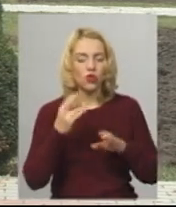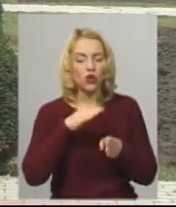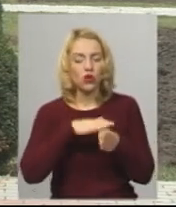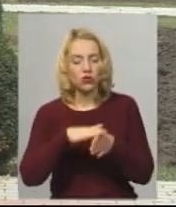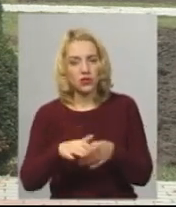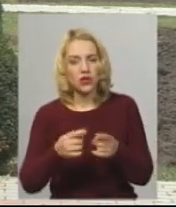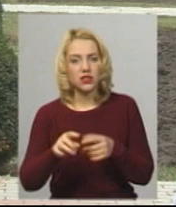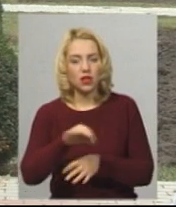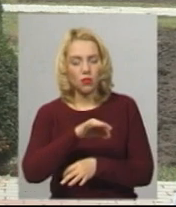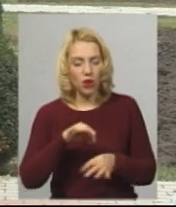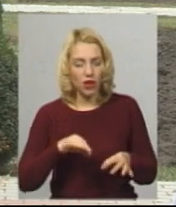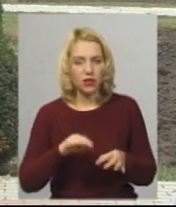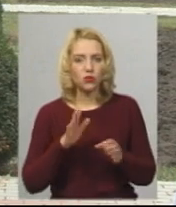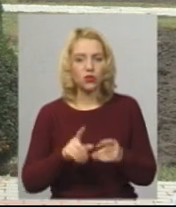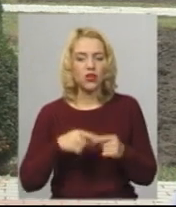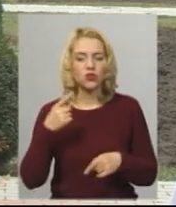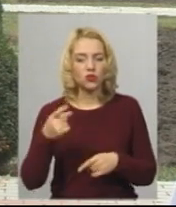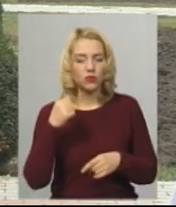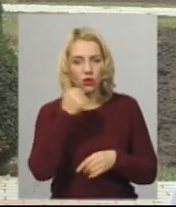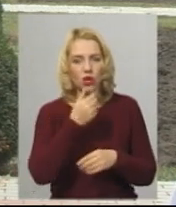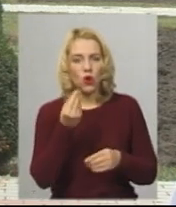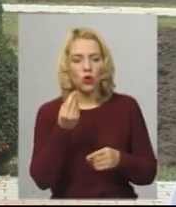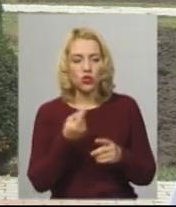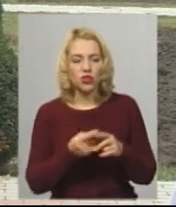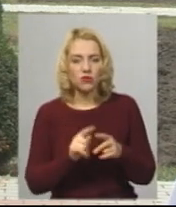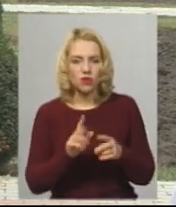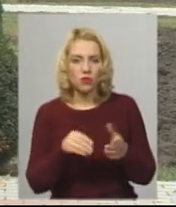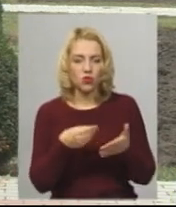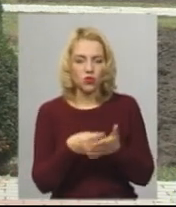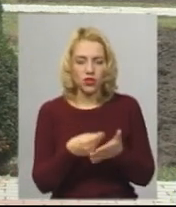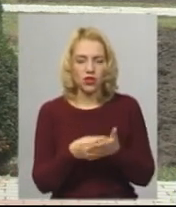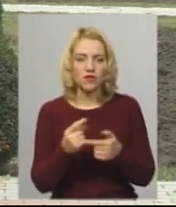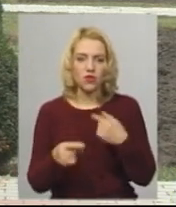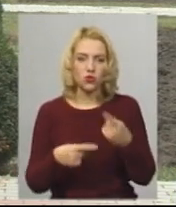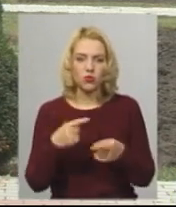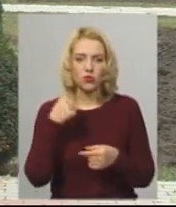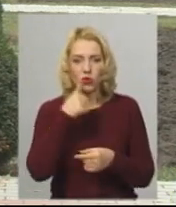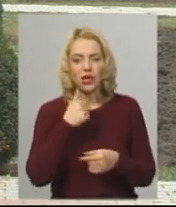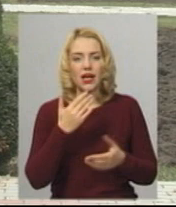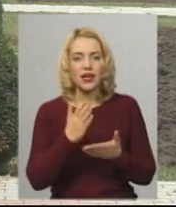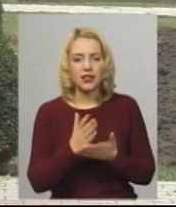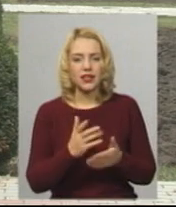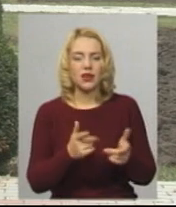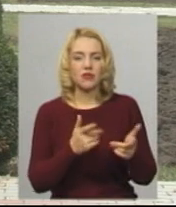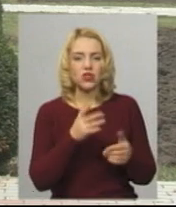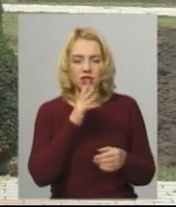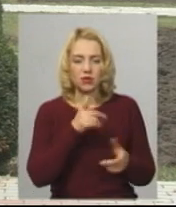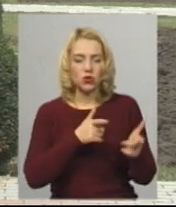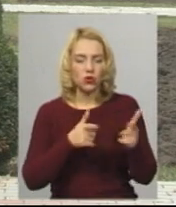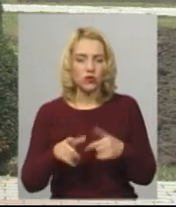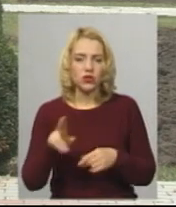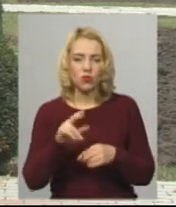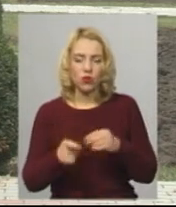кошти заклали в бюджет наступного року. Відповідно, є час підготовитися як до подачі заявок, так і